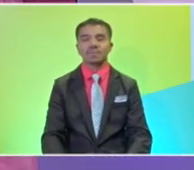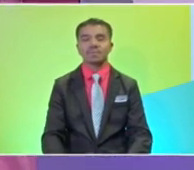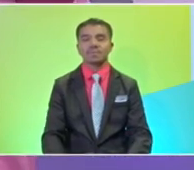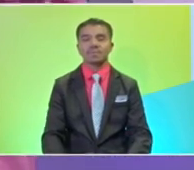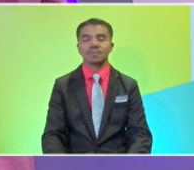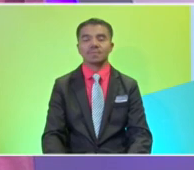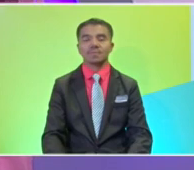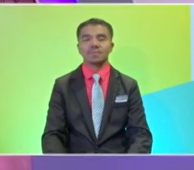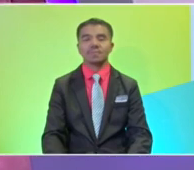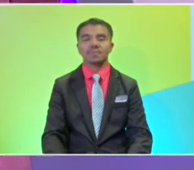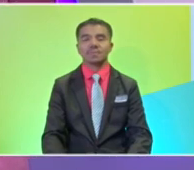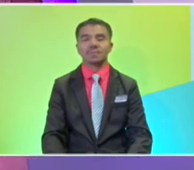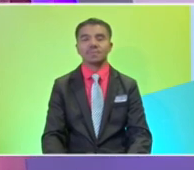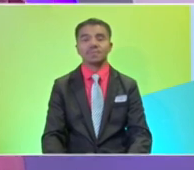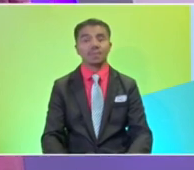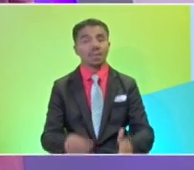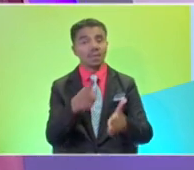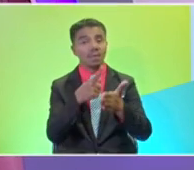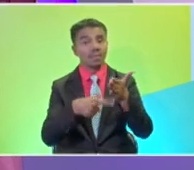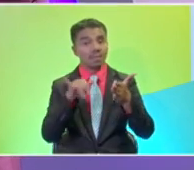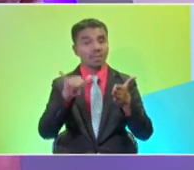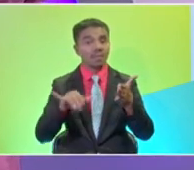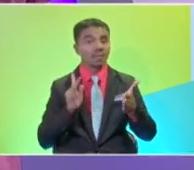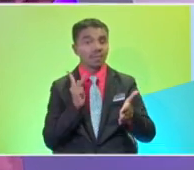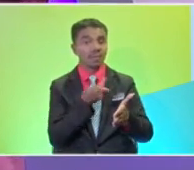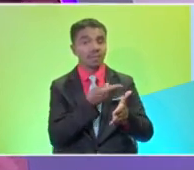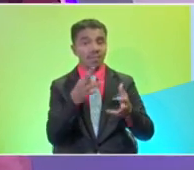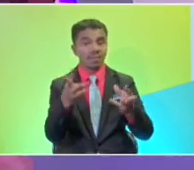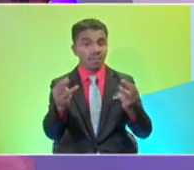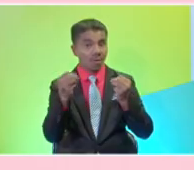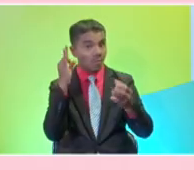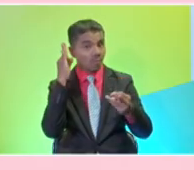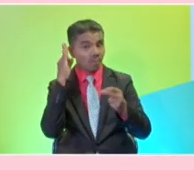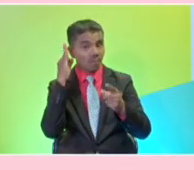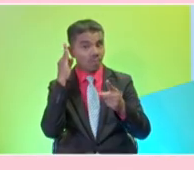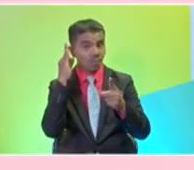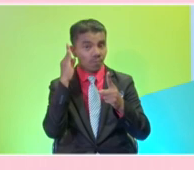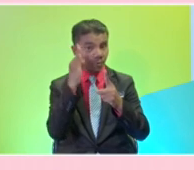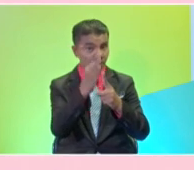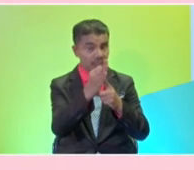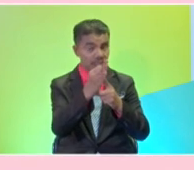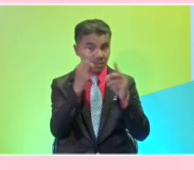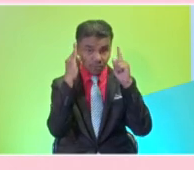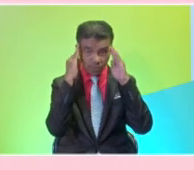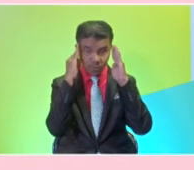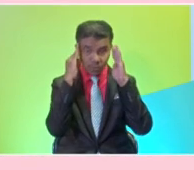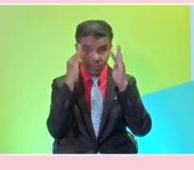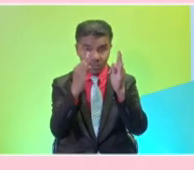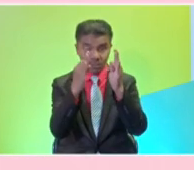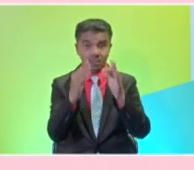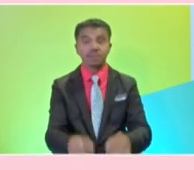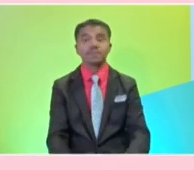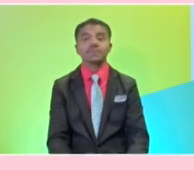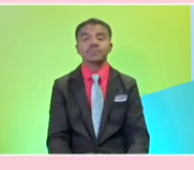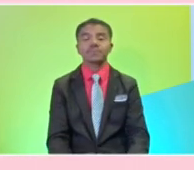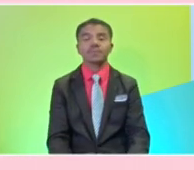alfahmu apa yang kita fokuskan pada ini dua saja Aiman 31.1 iaitu qiraatul kalimat qiraatan